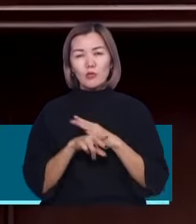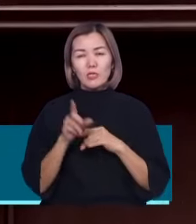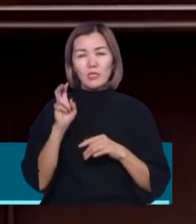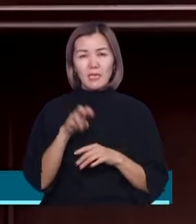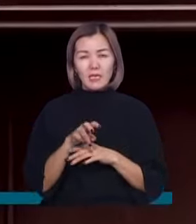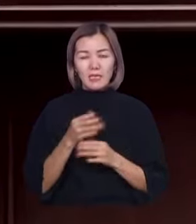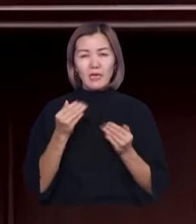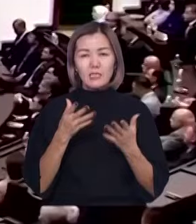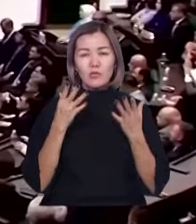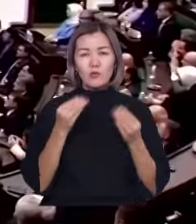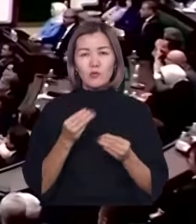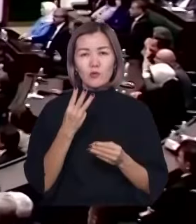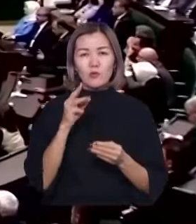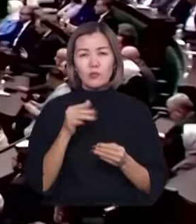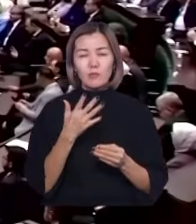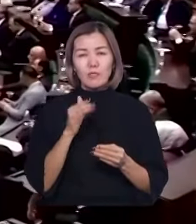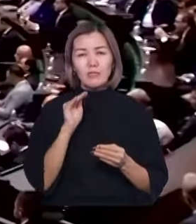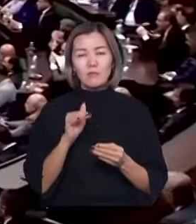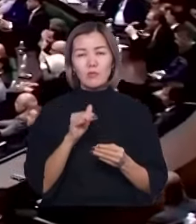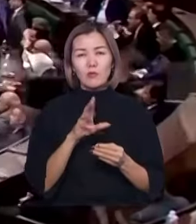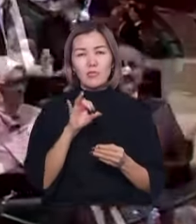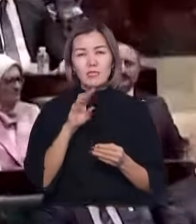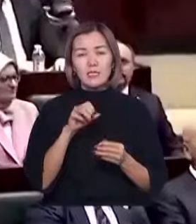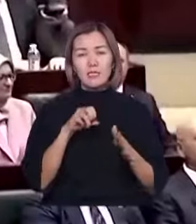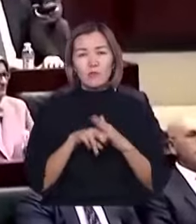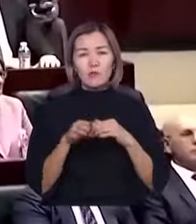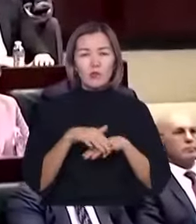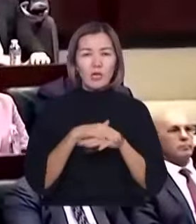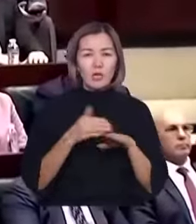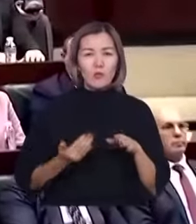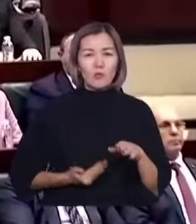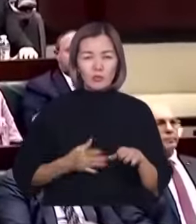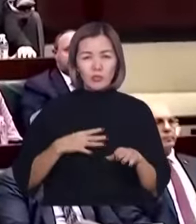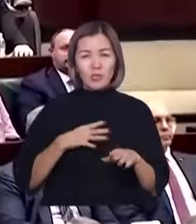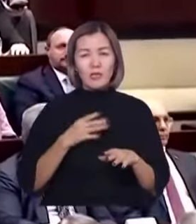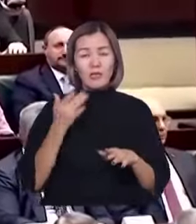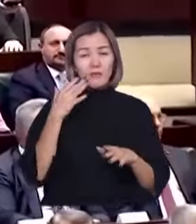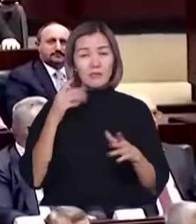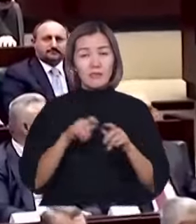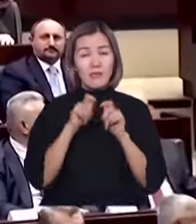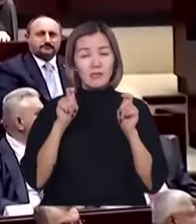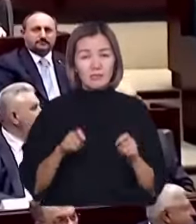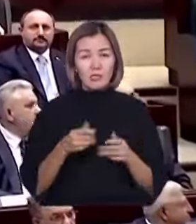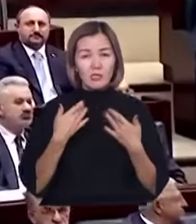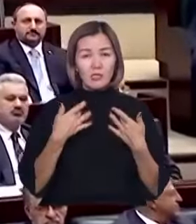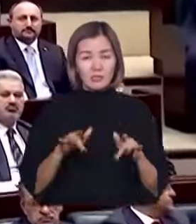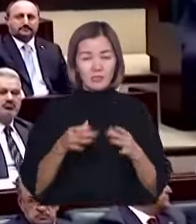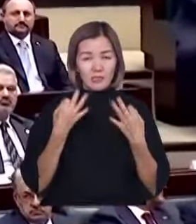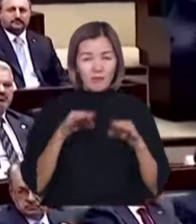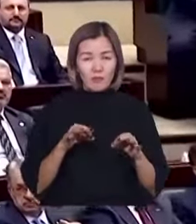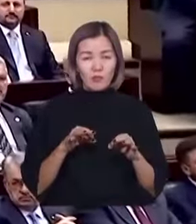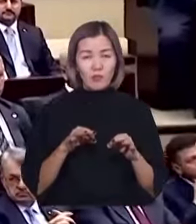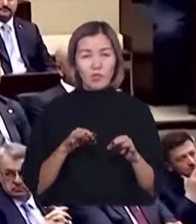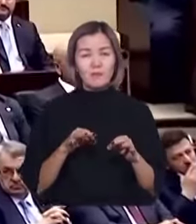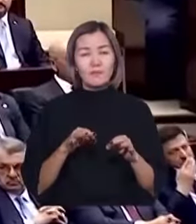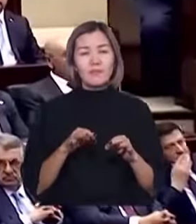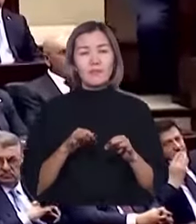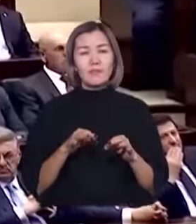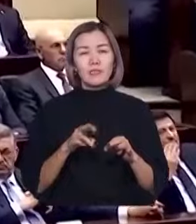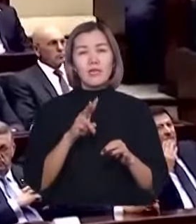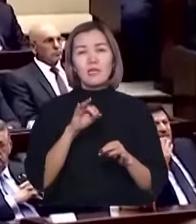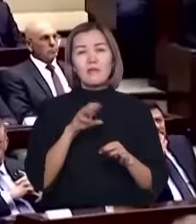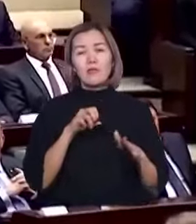Қазіргі уақытта елде 3,5 миллионға жуық сириялық босқын өмір сүреді. Олар үшін есігіміз әрқашан ашық және ашық болып қала береді.